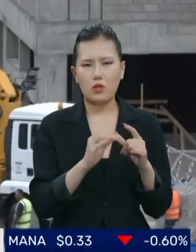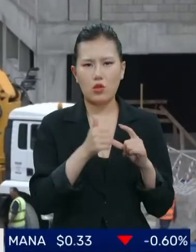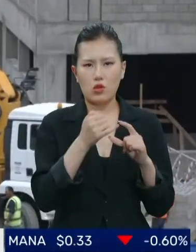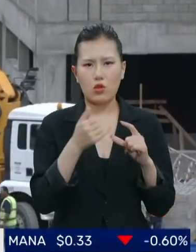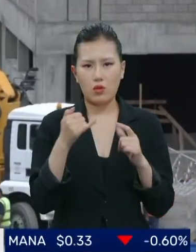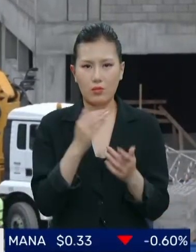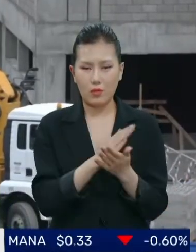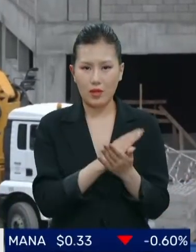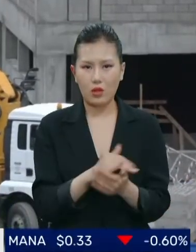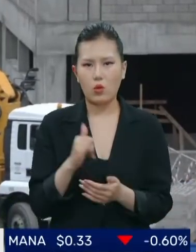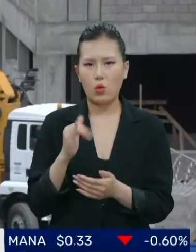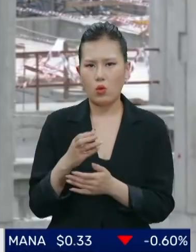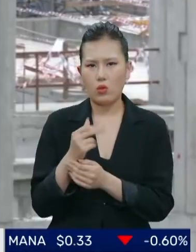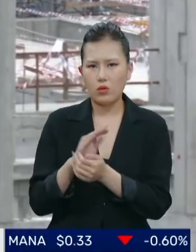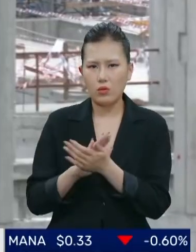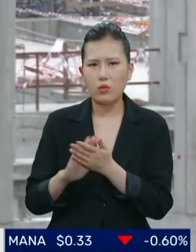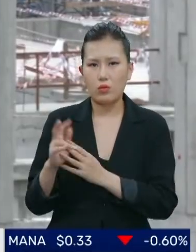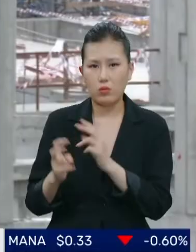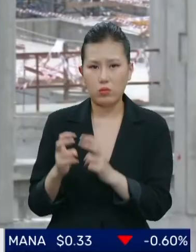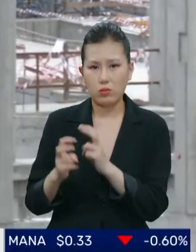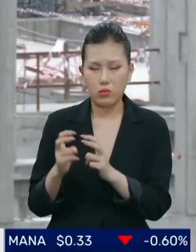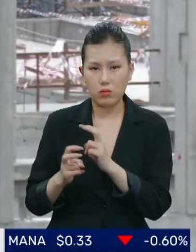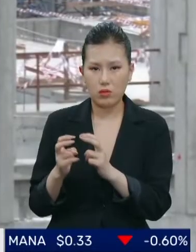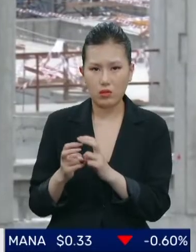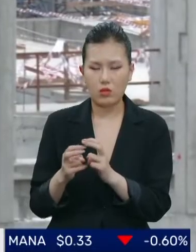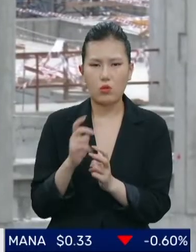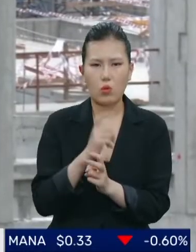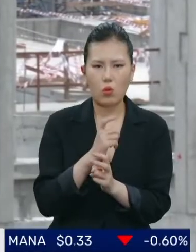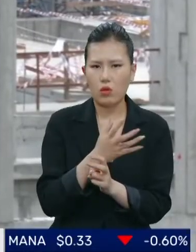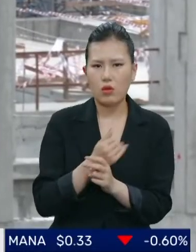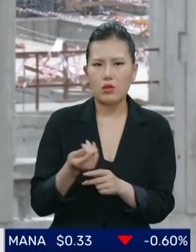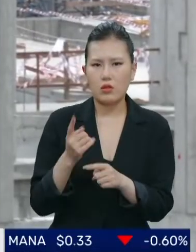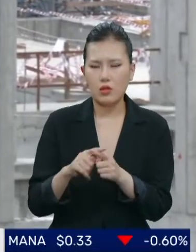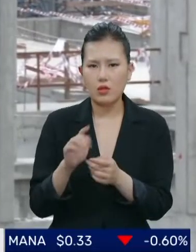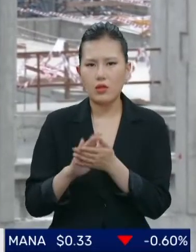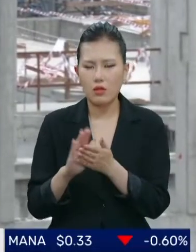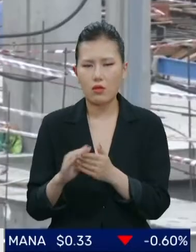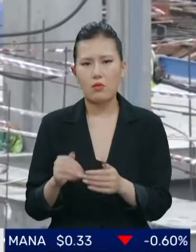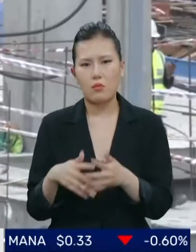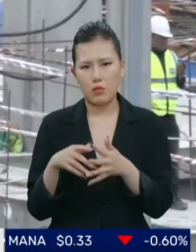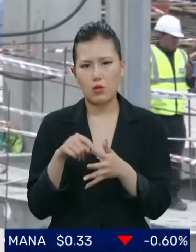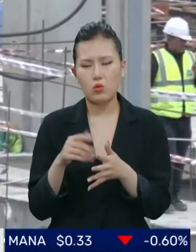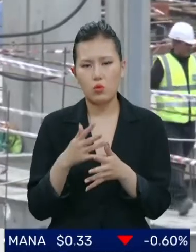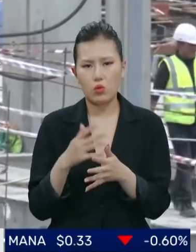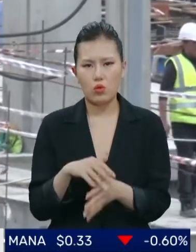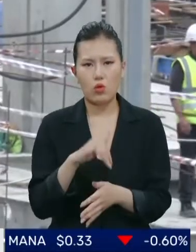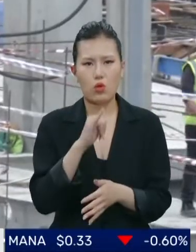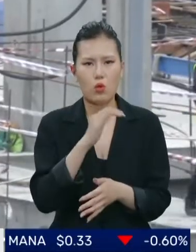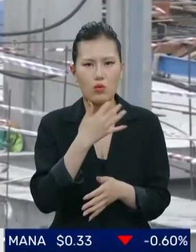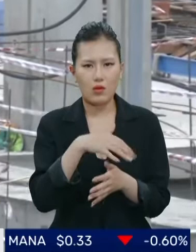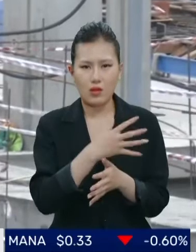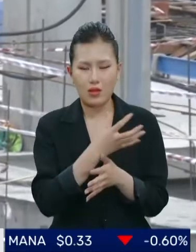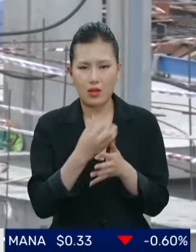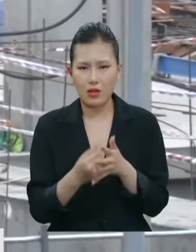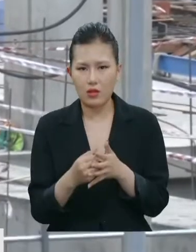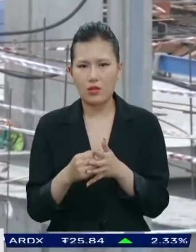Тэгвэл ус гүн цэвэршүүлэх үйлдвэрт цэвэрлэгээний байгууламж, дахин цэвэрлэх урвуу осмос барьлах байх гэнэ. Энэ нь зөвхөн усны молекулыг ялгаж, хит ягаан